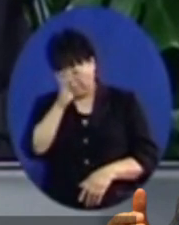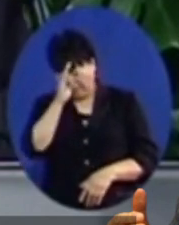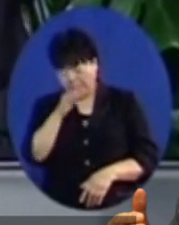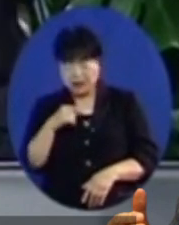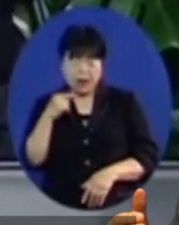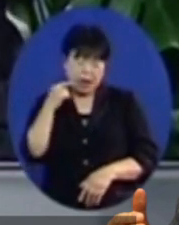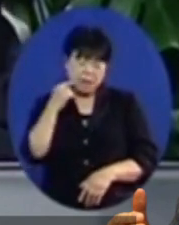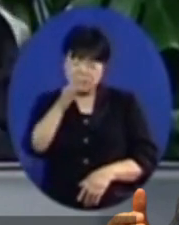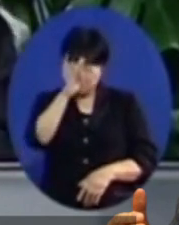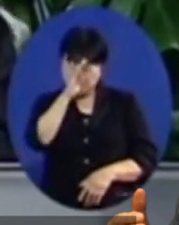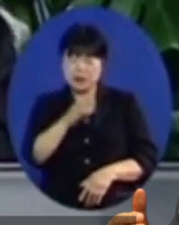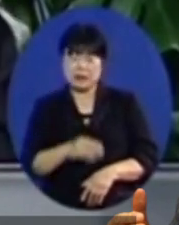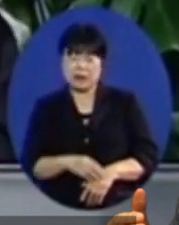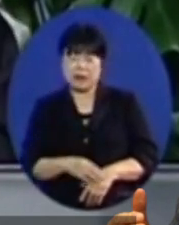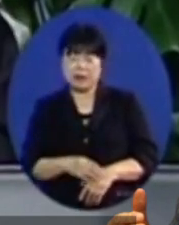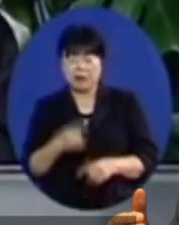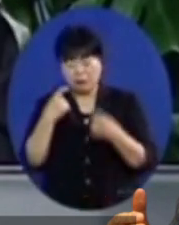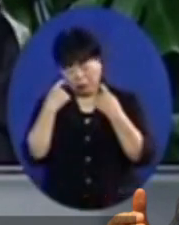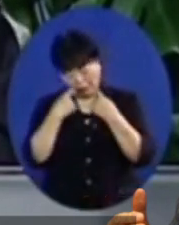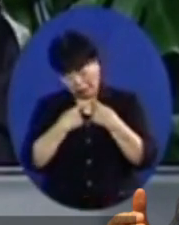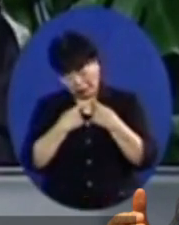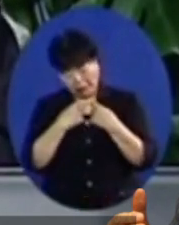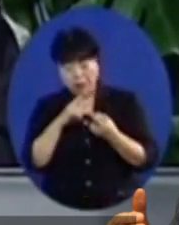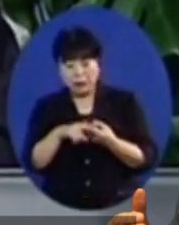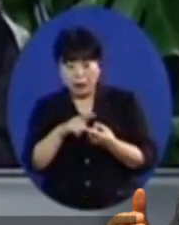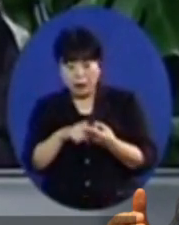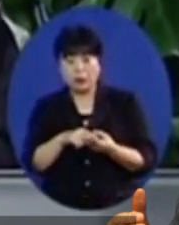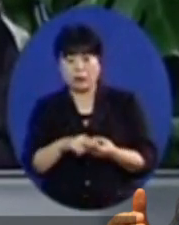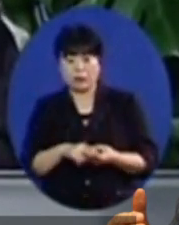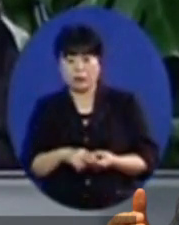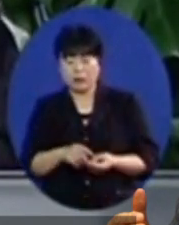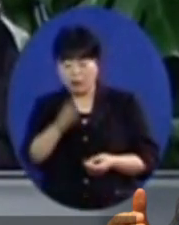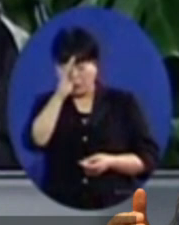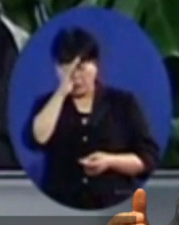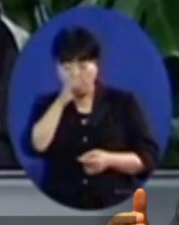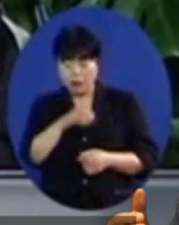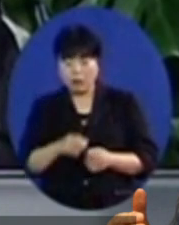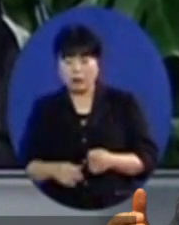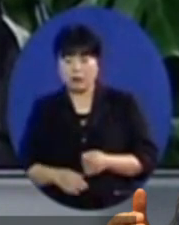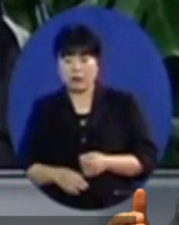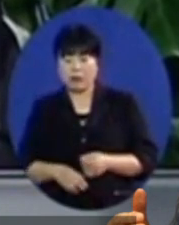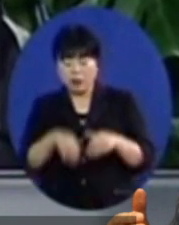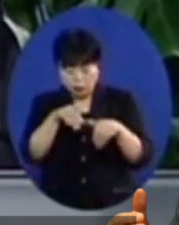암이다 자꾸 그런 생각만 하고 있으면 완전히 병의 노예가 되고 말아요.